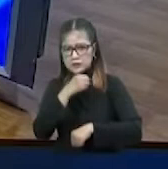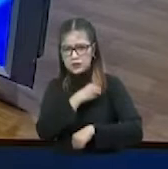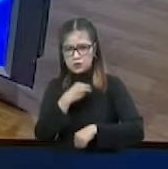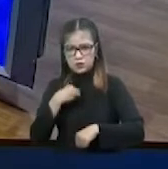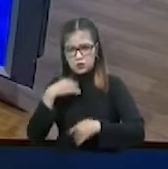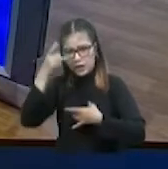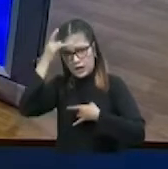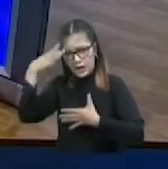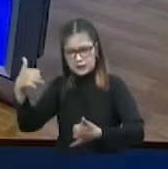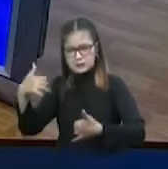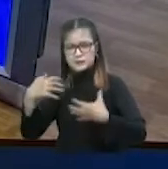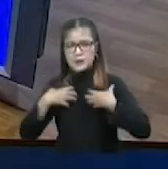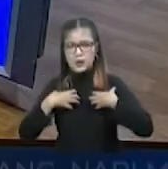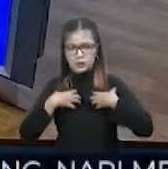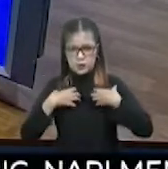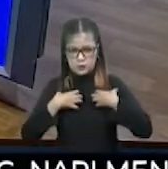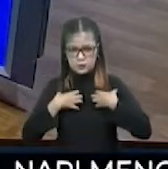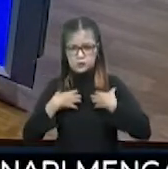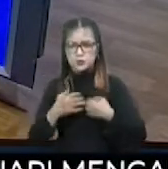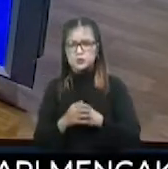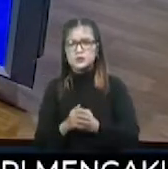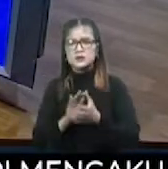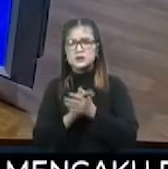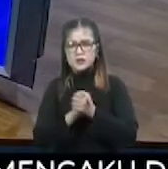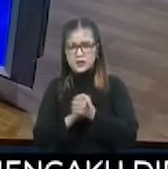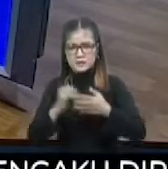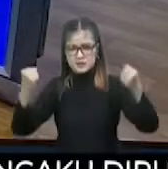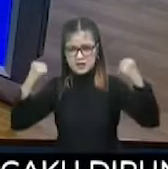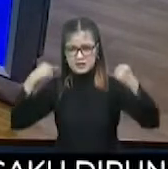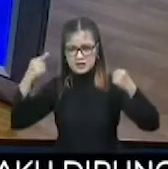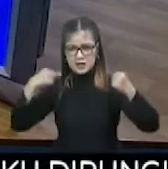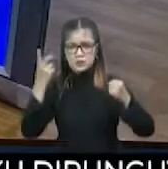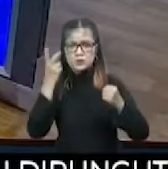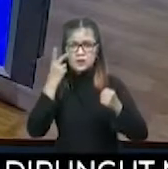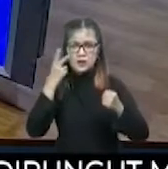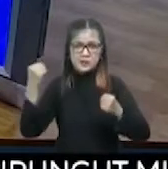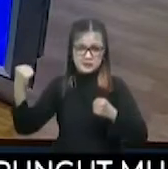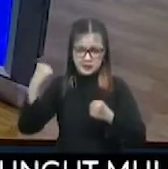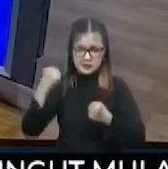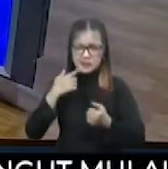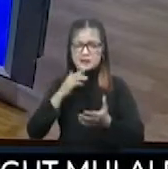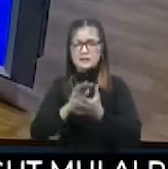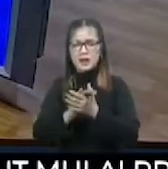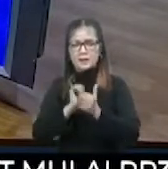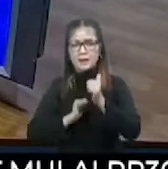Persahabatan, Dr. Elina Burhan. Dan salam sehat selalu dok, tetap jaga kesehatan, selamat melanjutkan aktivitas kembali. Terima kasih, salam sehat. Salam sehat.